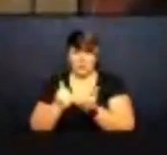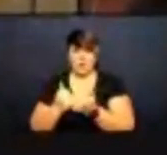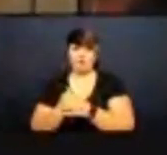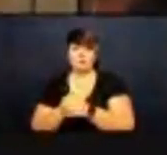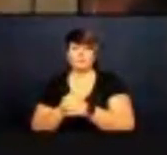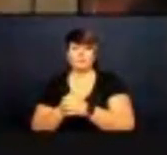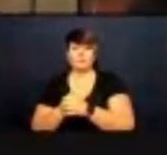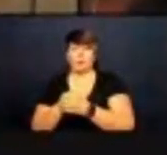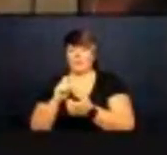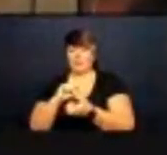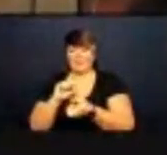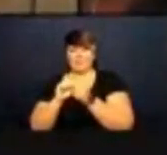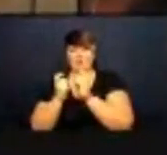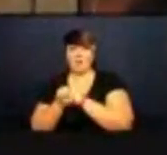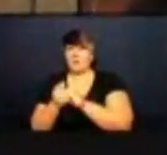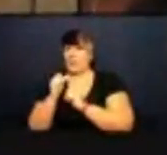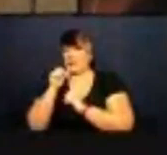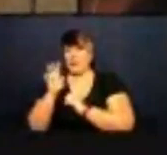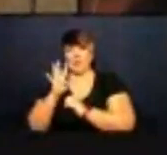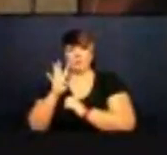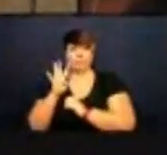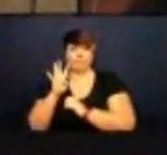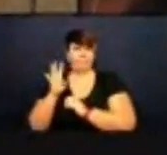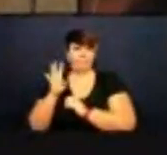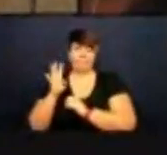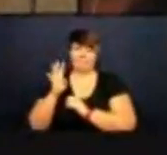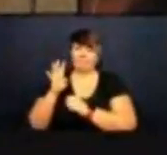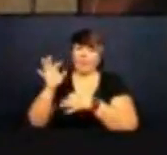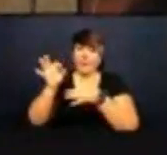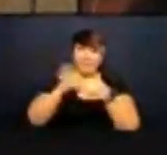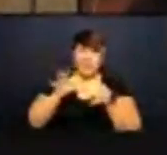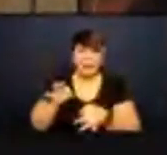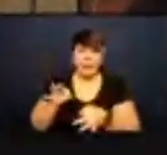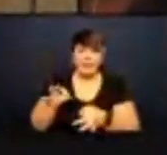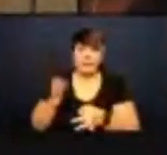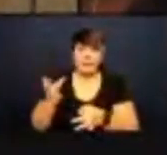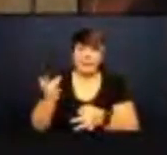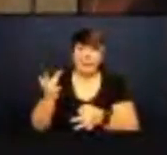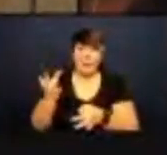kushughulikia maeneo kama haya ya michezo.